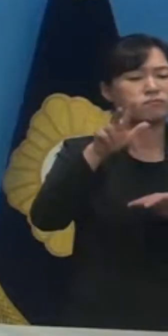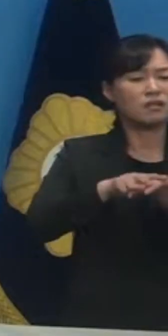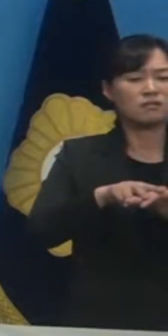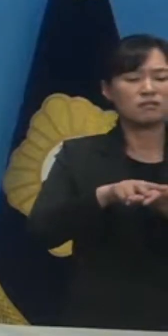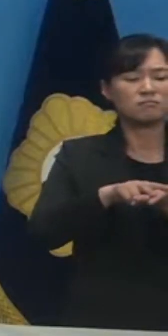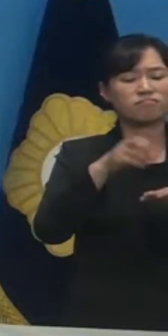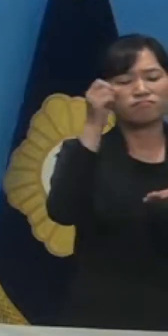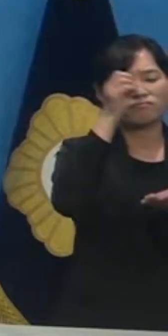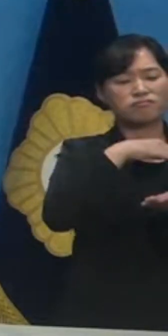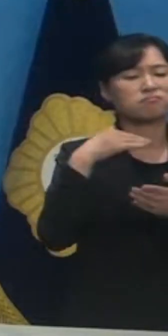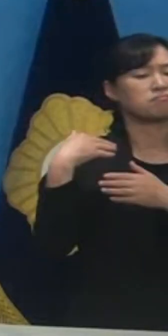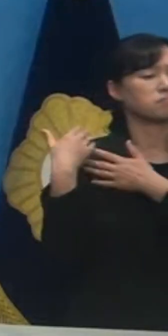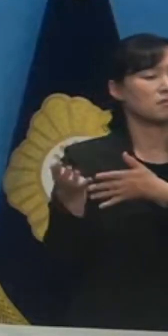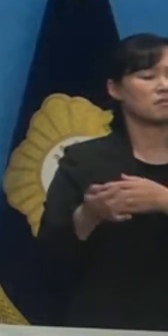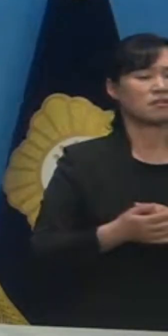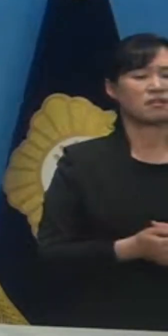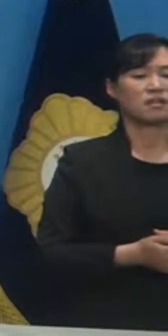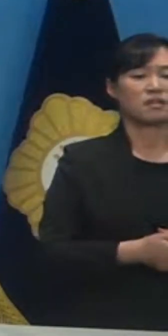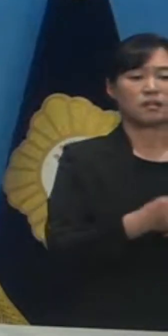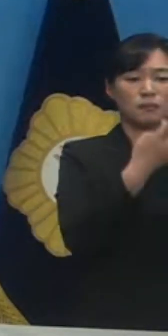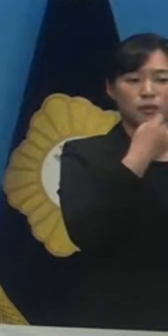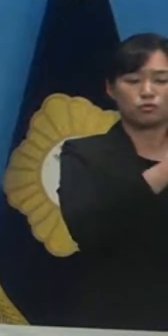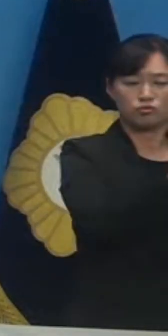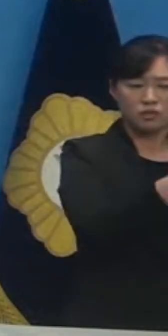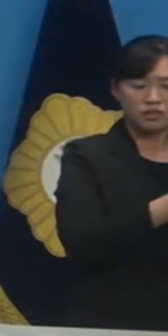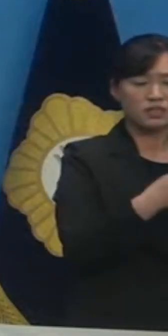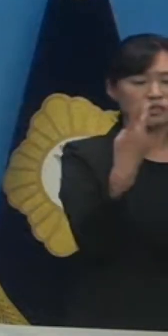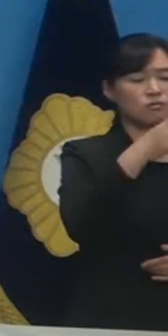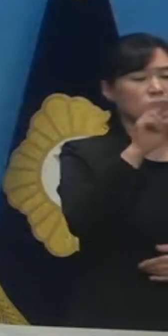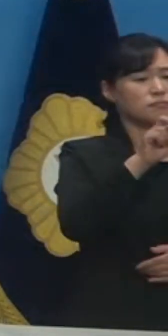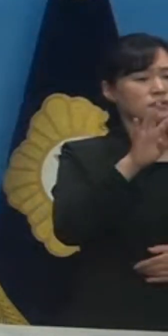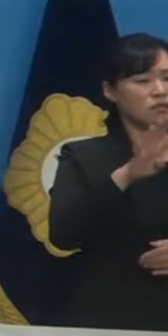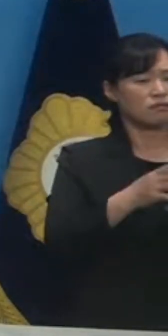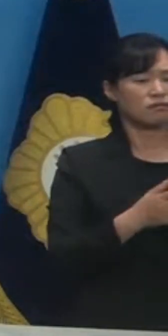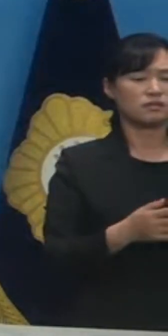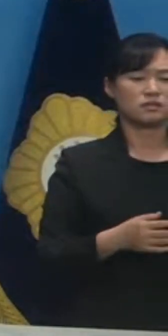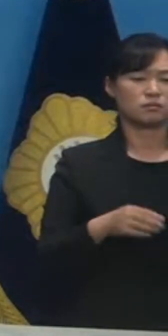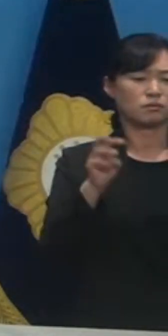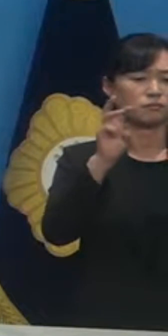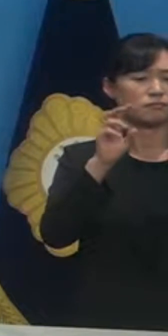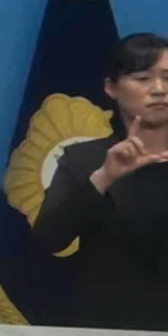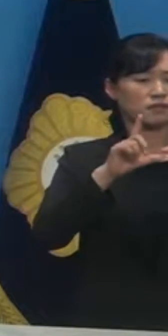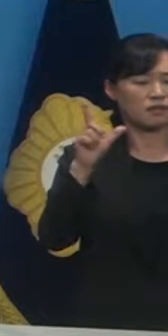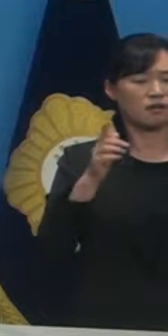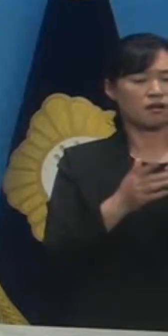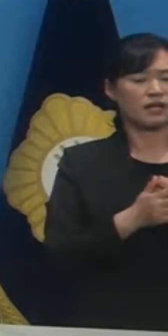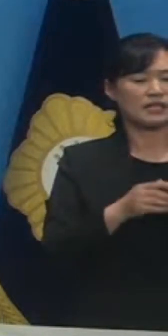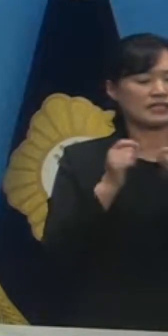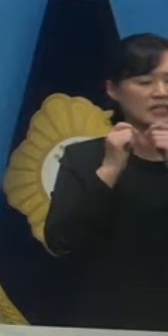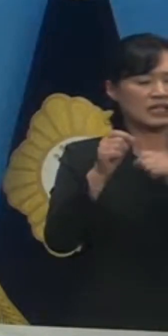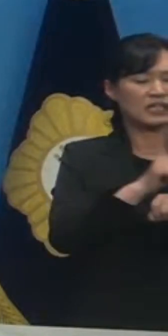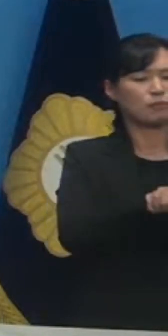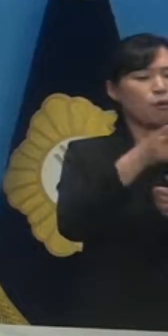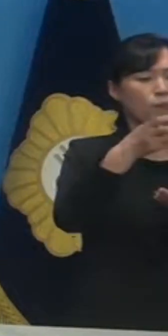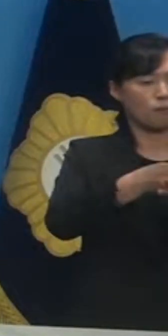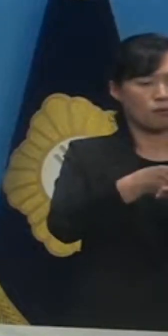수수방관하고 있습니다. 실제로 민주당은 지난 2024년 10월 30일 사기특별법 입법을